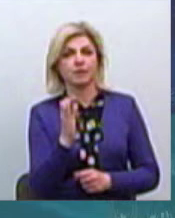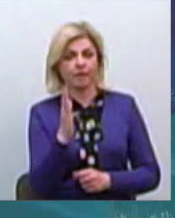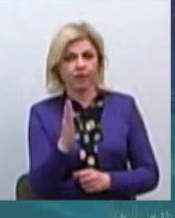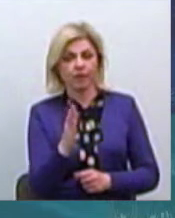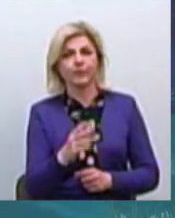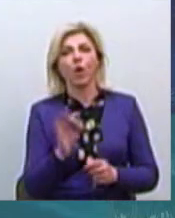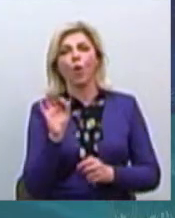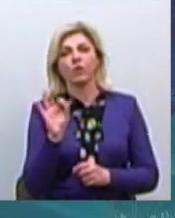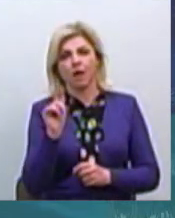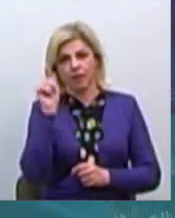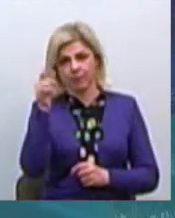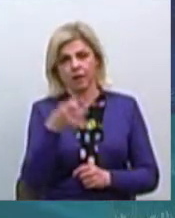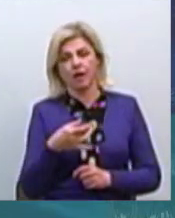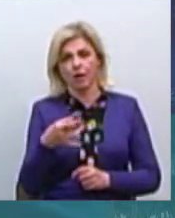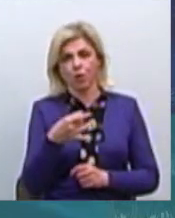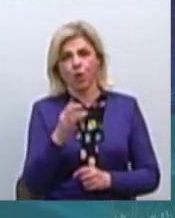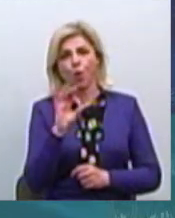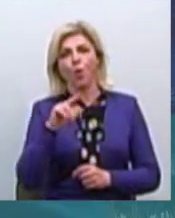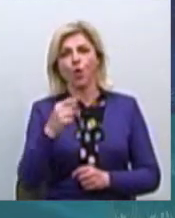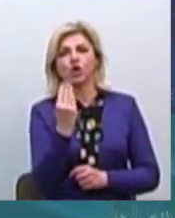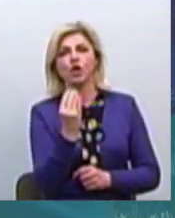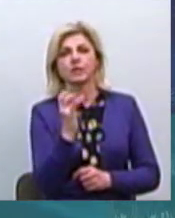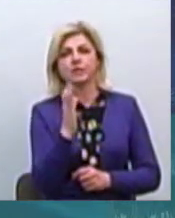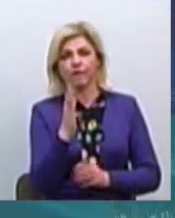В Корабельному районі Ольшанців